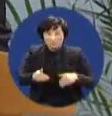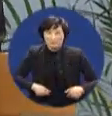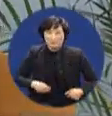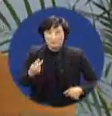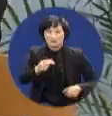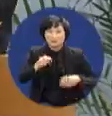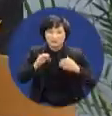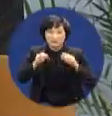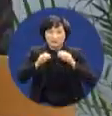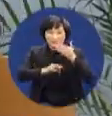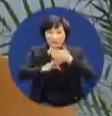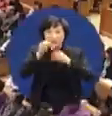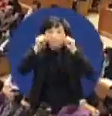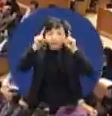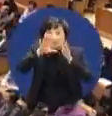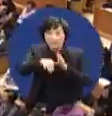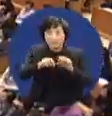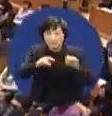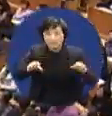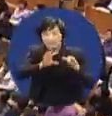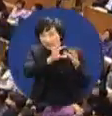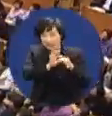뜰 때마다 감사하고 살아야 되는데.